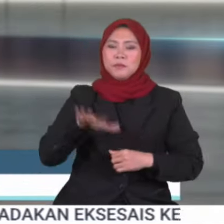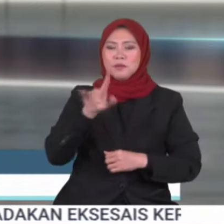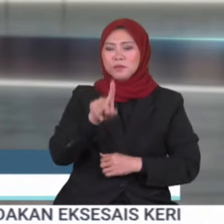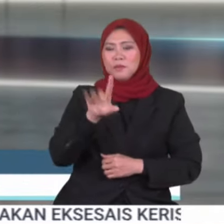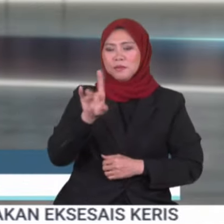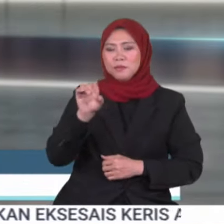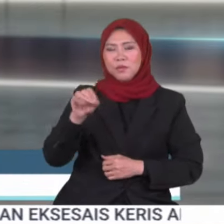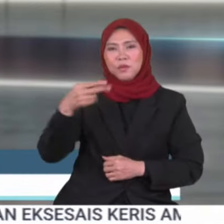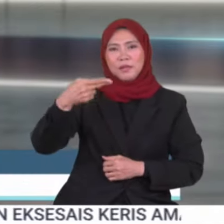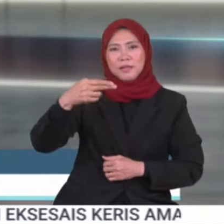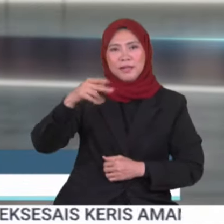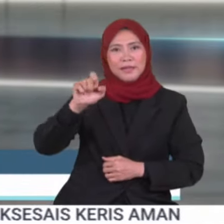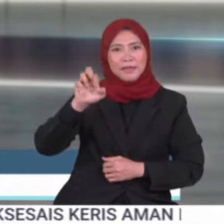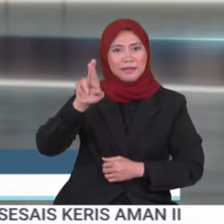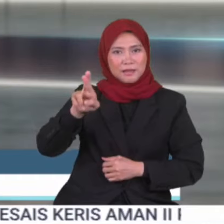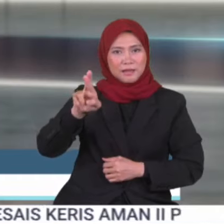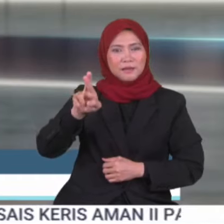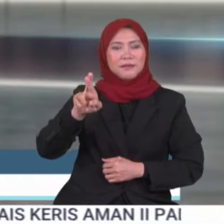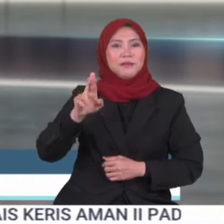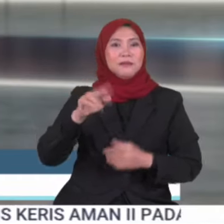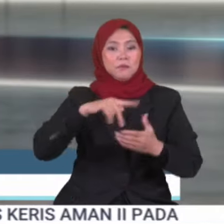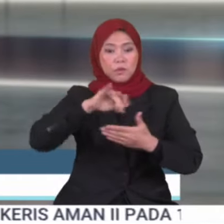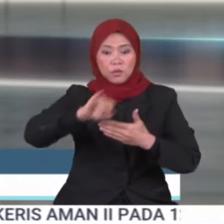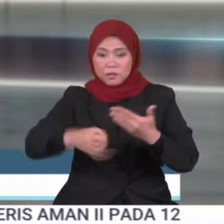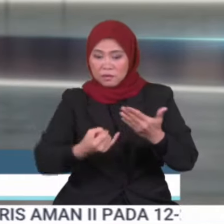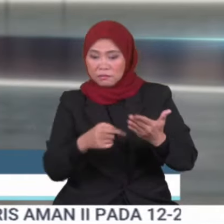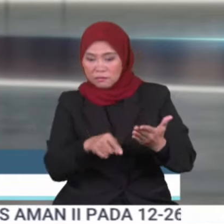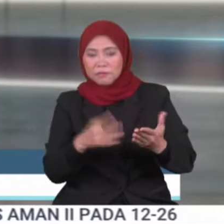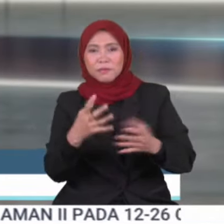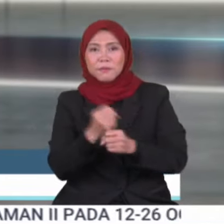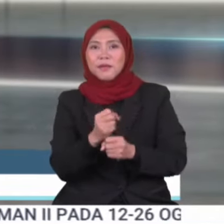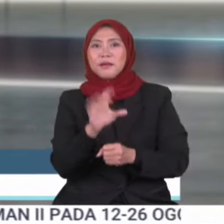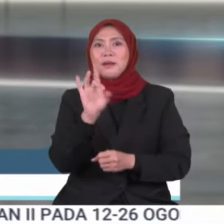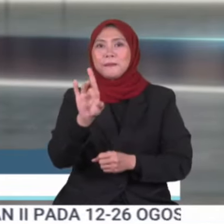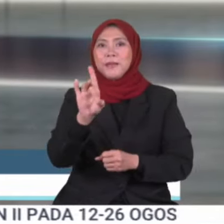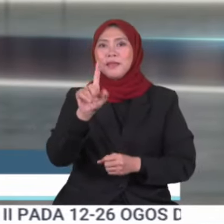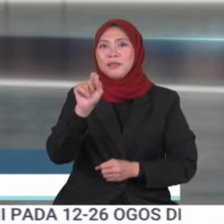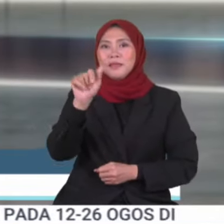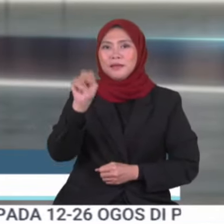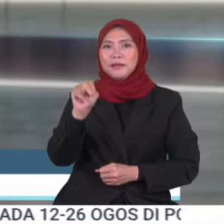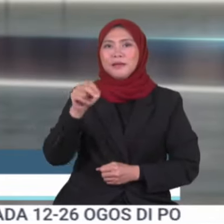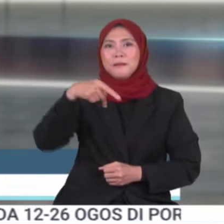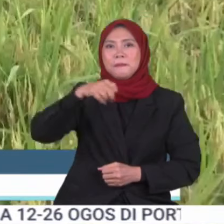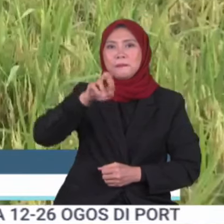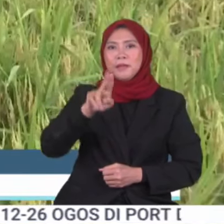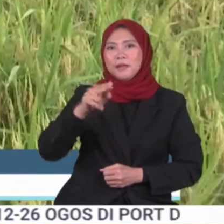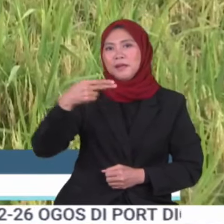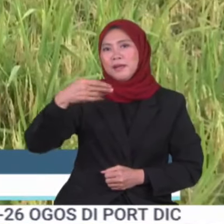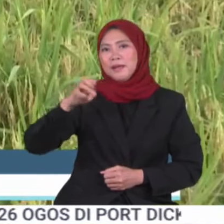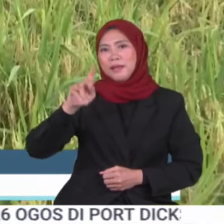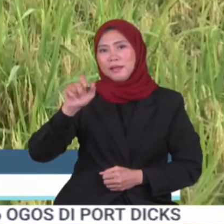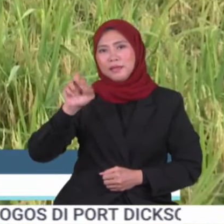183 hektar, projek dua musim itu memperoleh hasil tuaian lebih 8 tan per hektar.